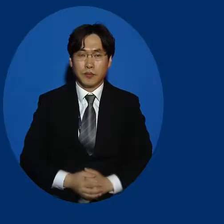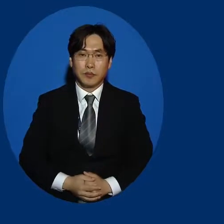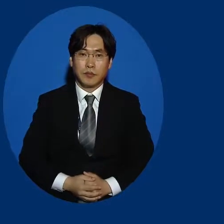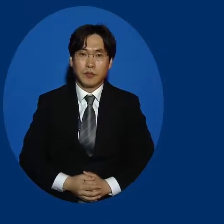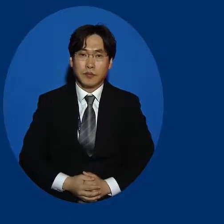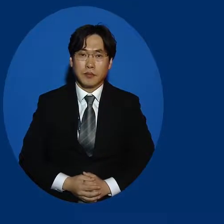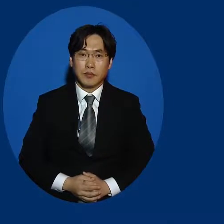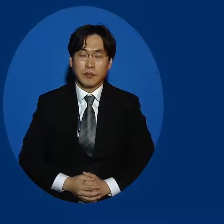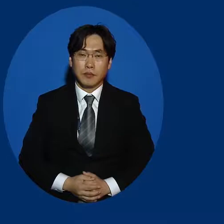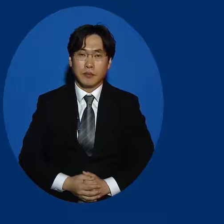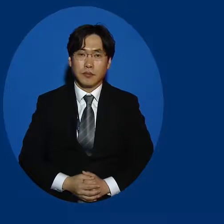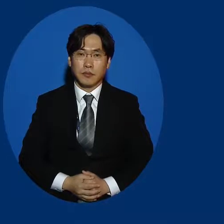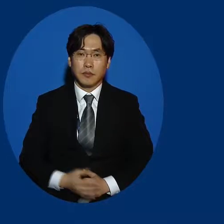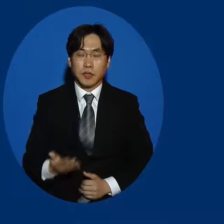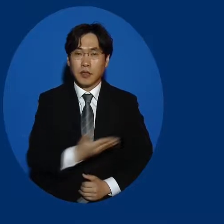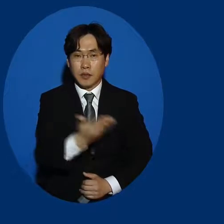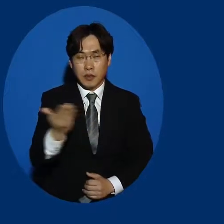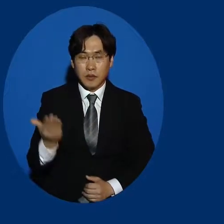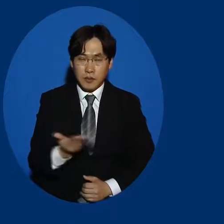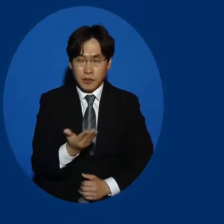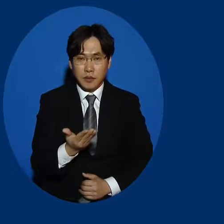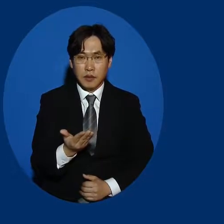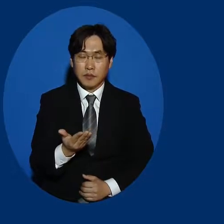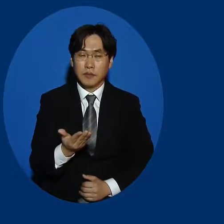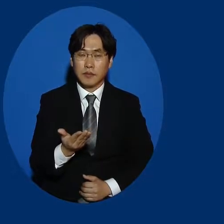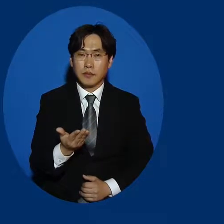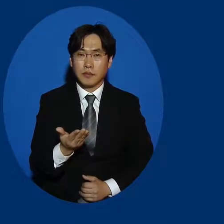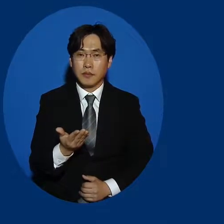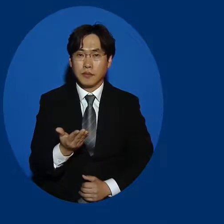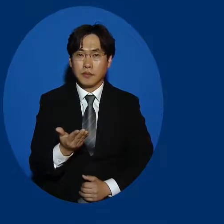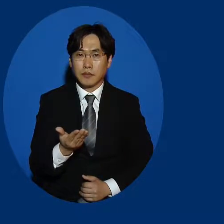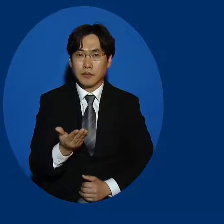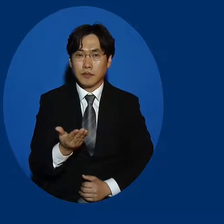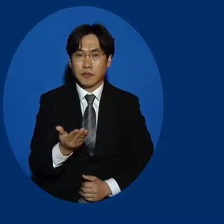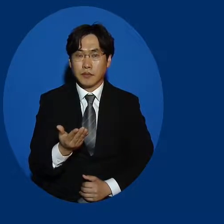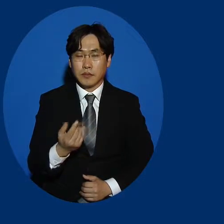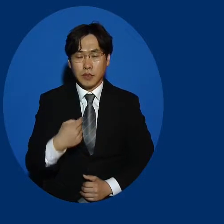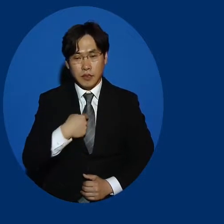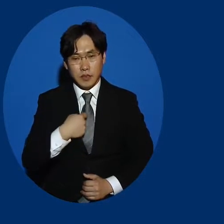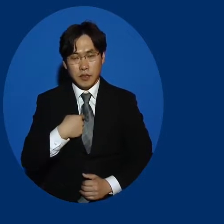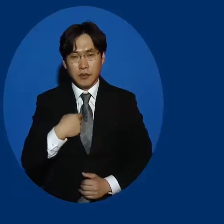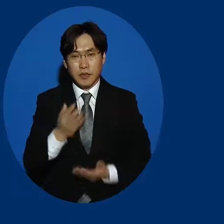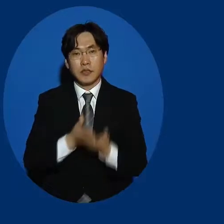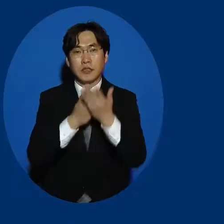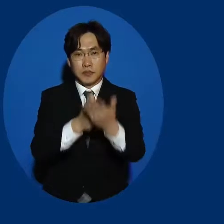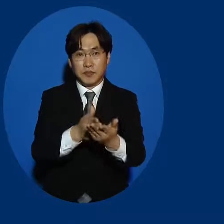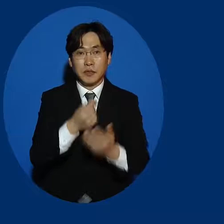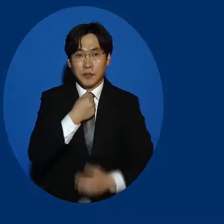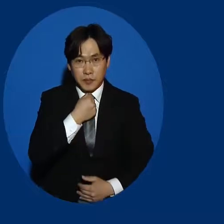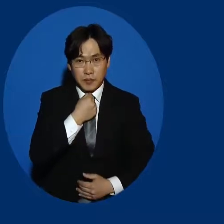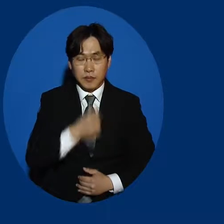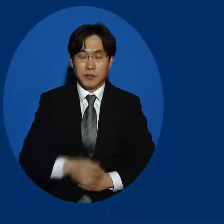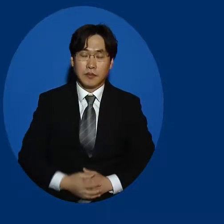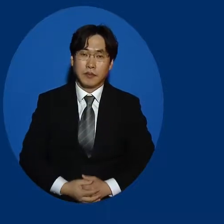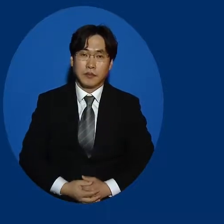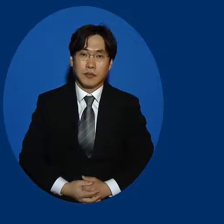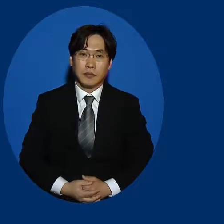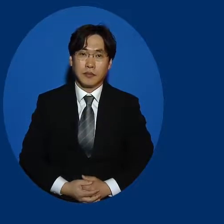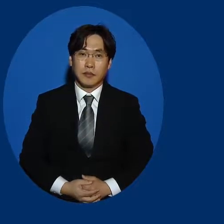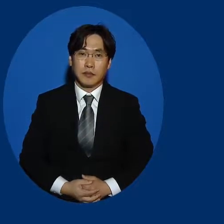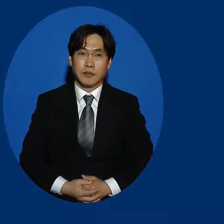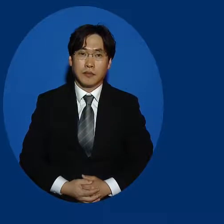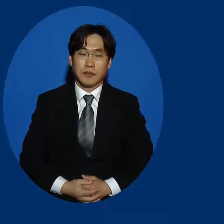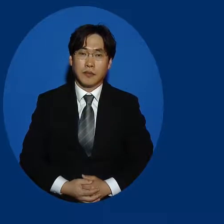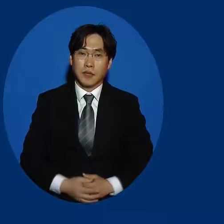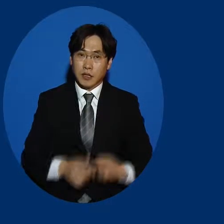자, 그런데 저는 여기에 몇 가지 좀 제안을 드리고자 합니다. 자,